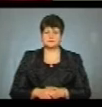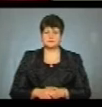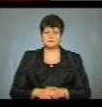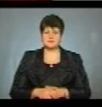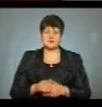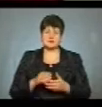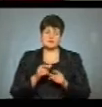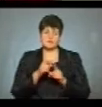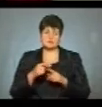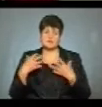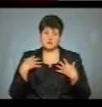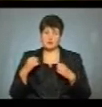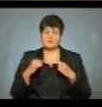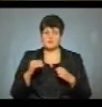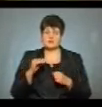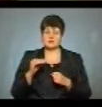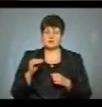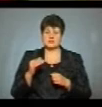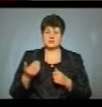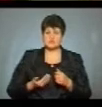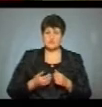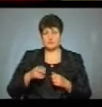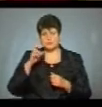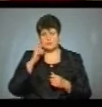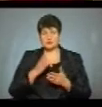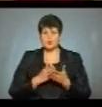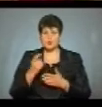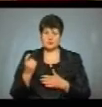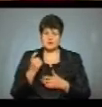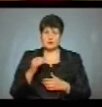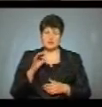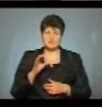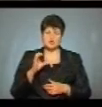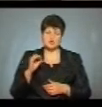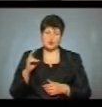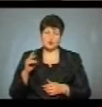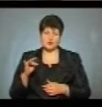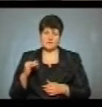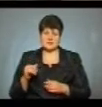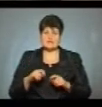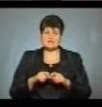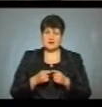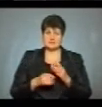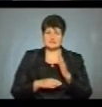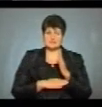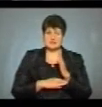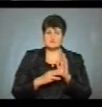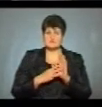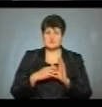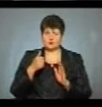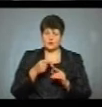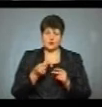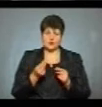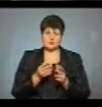За словами начальника управління житлово-комунального господарства Тернополя Олега Соколовського, зламане дерево 8-річного віку. Коштувало воно